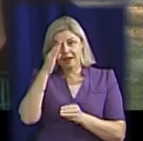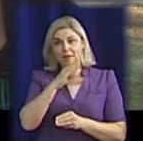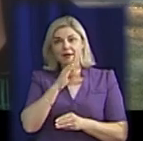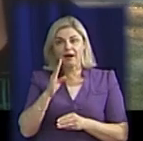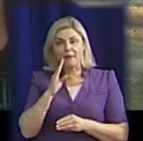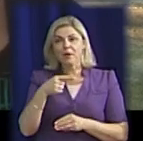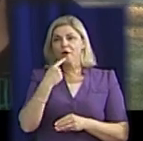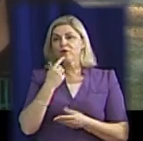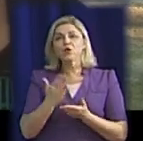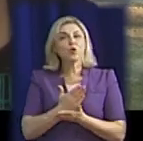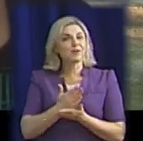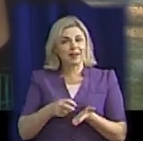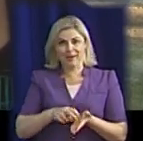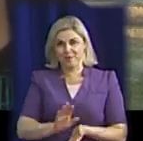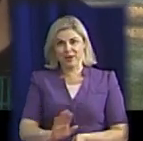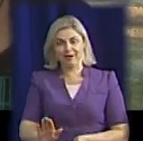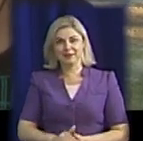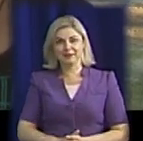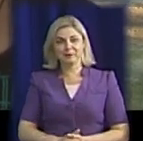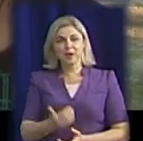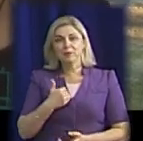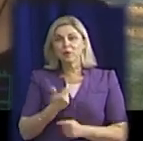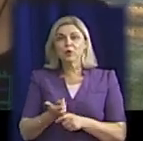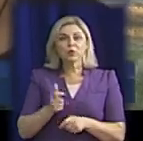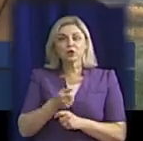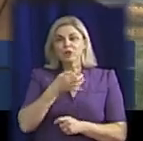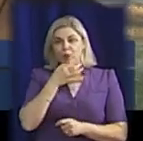Говорить, що зовсім не боялась. Мені дуже сподобалось,